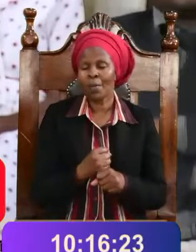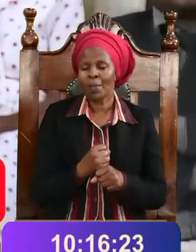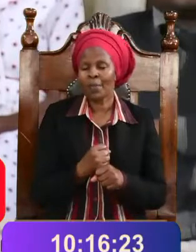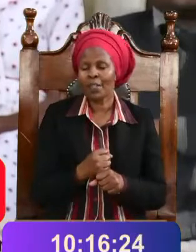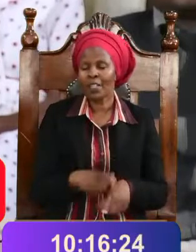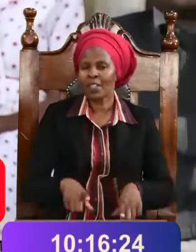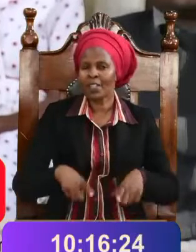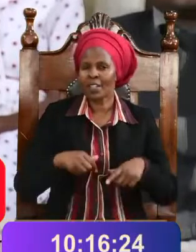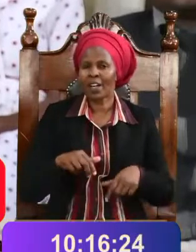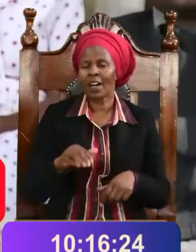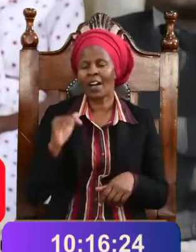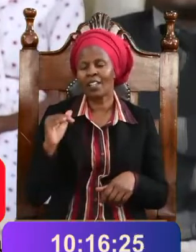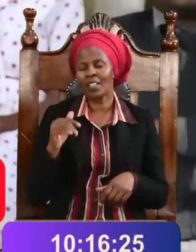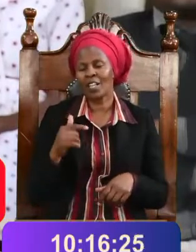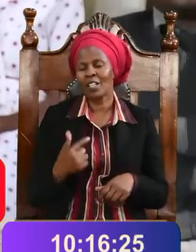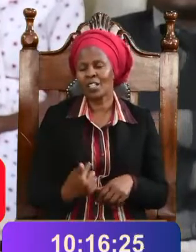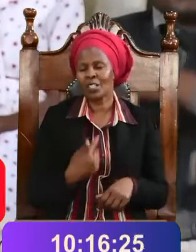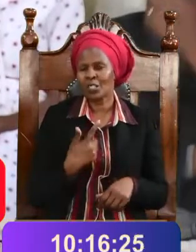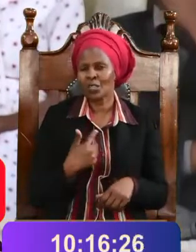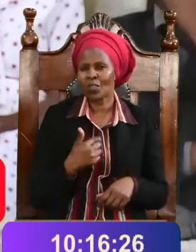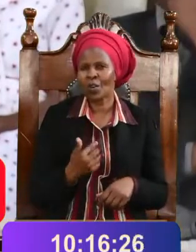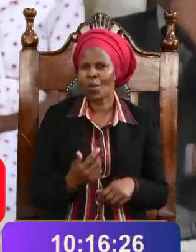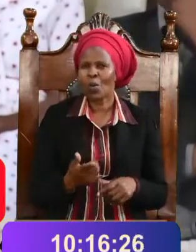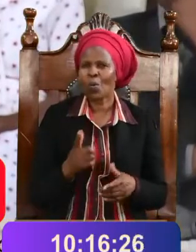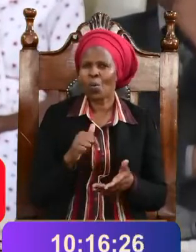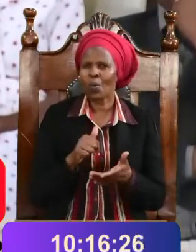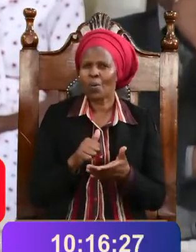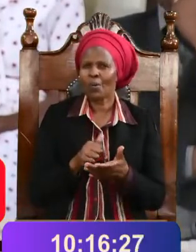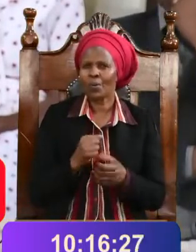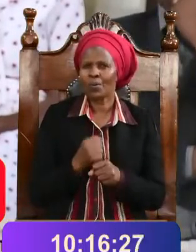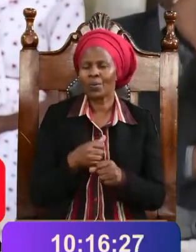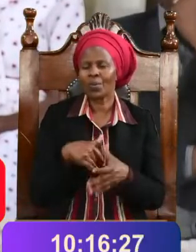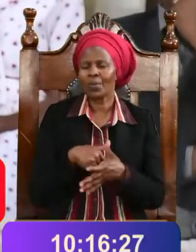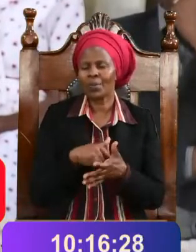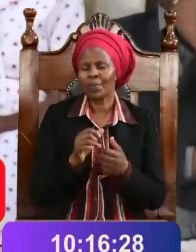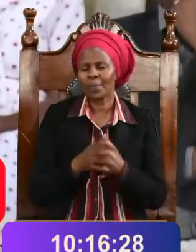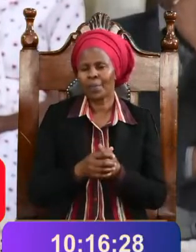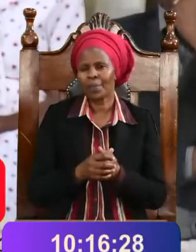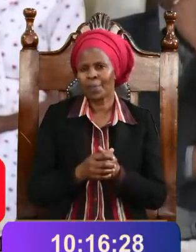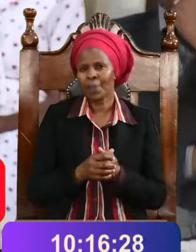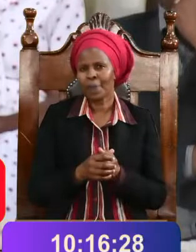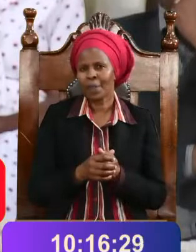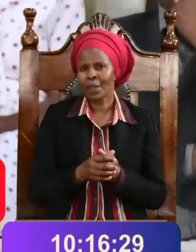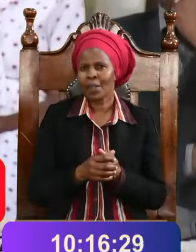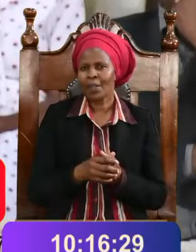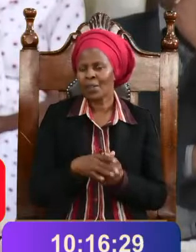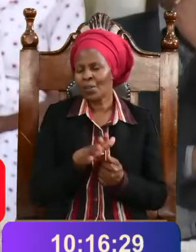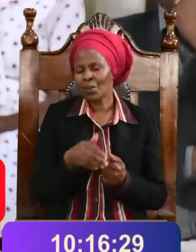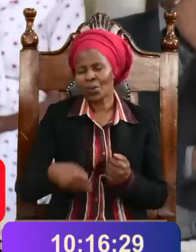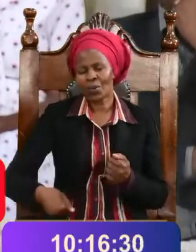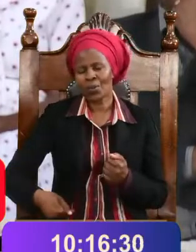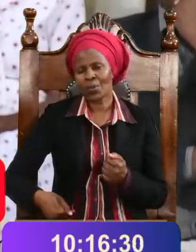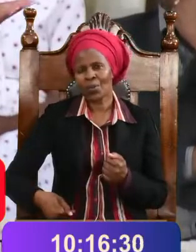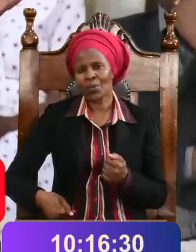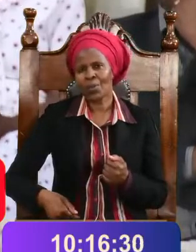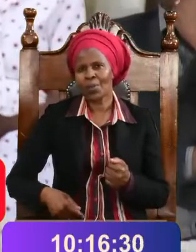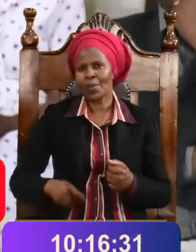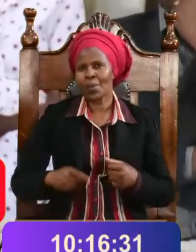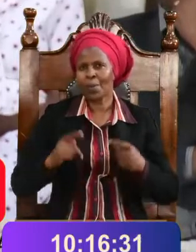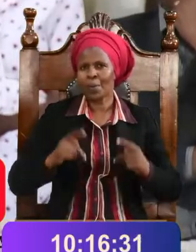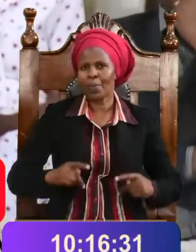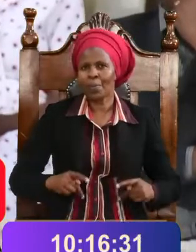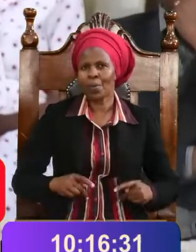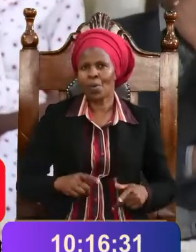live to ask yourself, why did I even ever make this decision? Praise be to God. For example, for the young people, kufanya